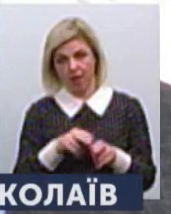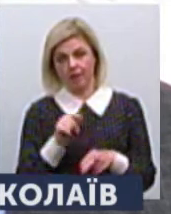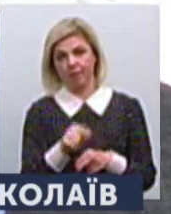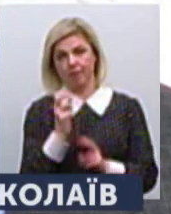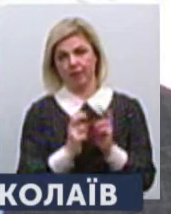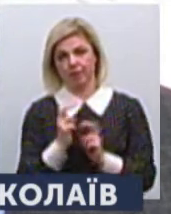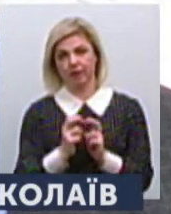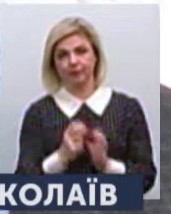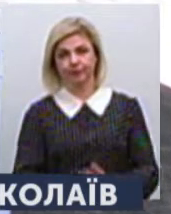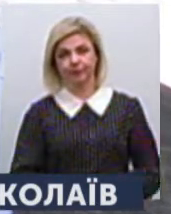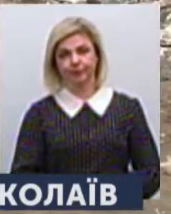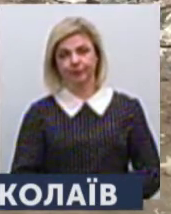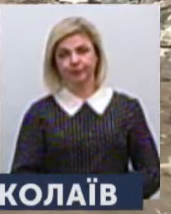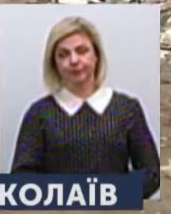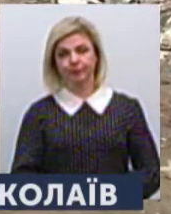«Миколаївкомунтранс».